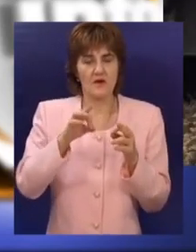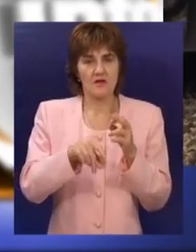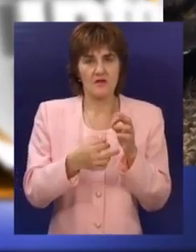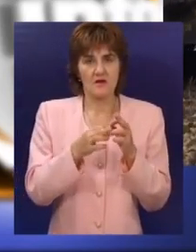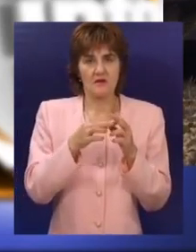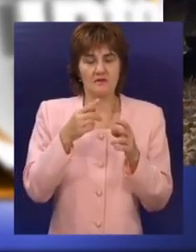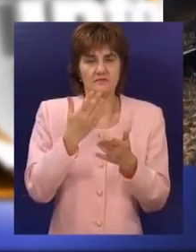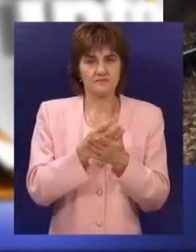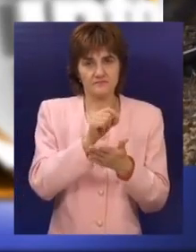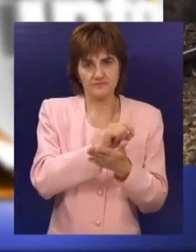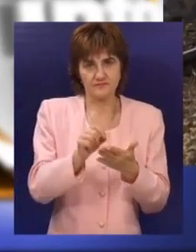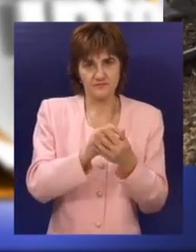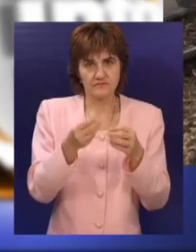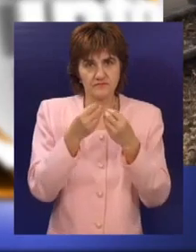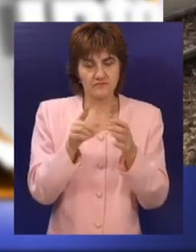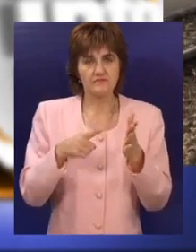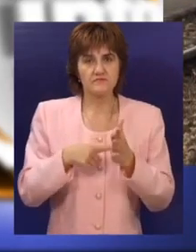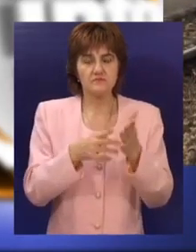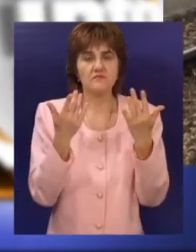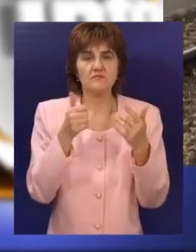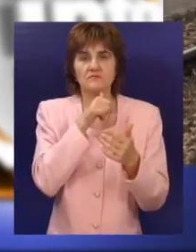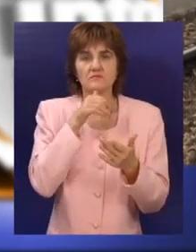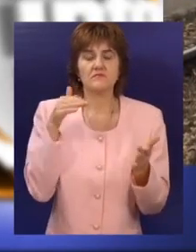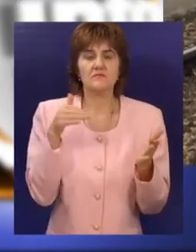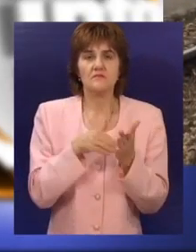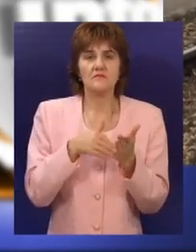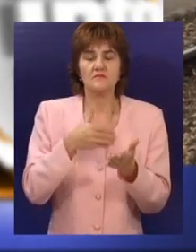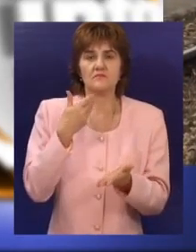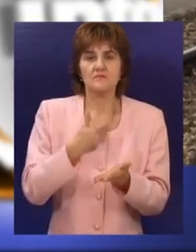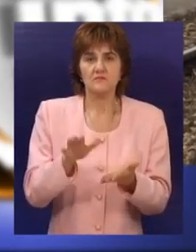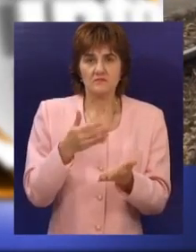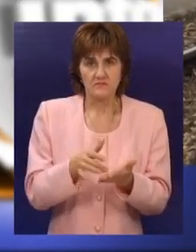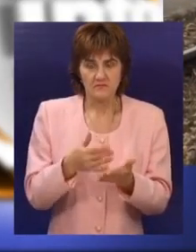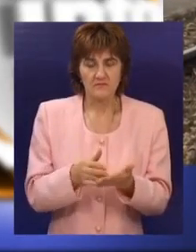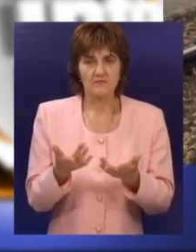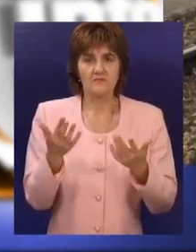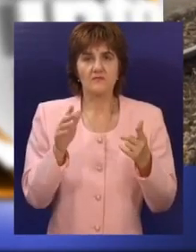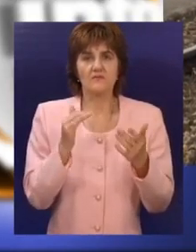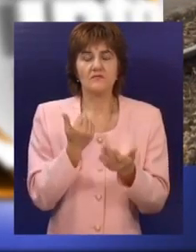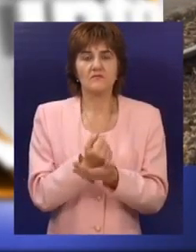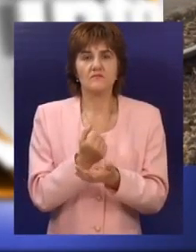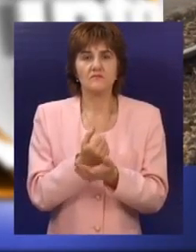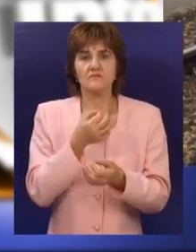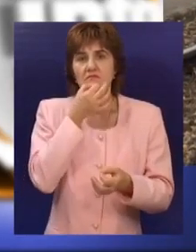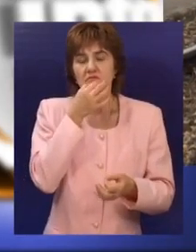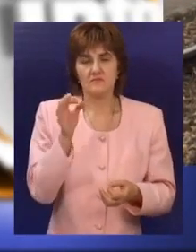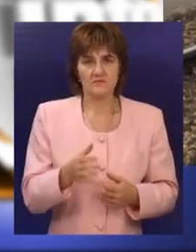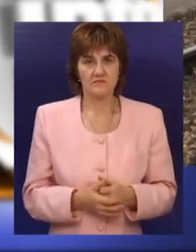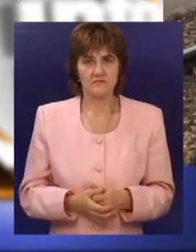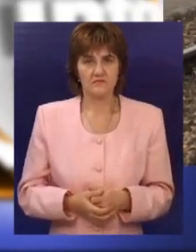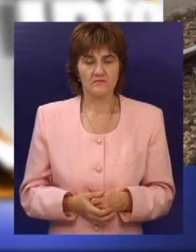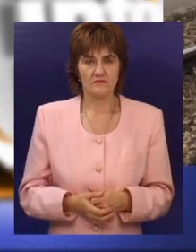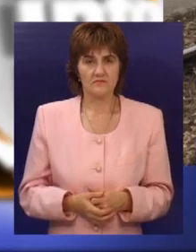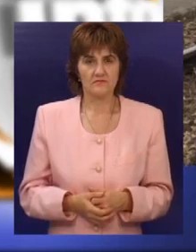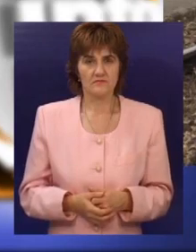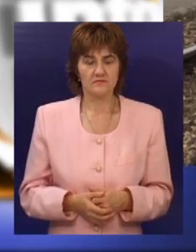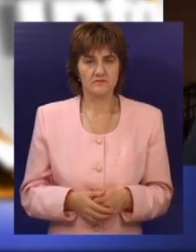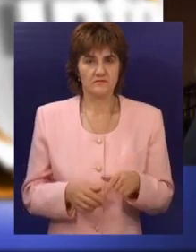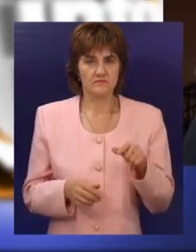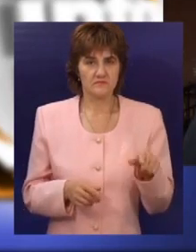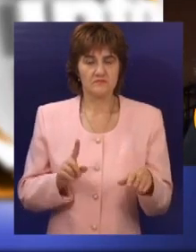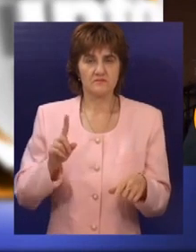Segedin-Reske-Horgoš-Subotica-Bačalmaš-Baja. Studija je urađena i pokazuje koliko je potrebno uložiti u obnovu pruge i da li će ona biti rentabilna.